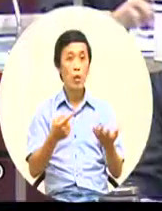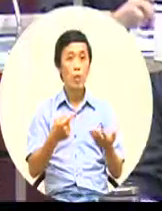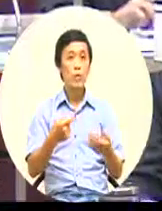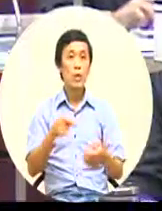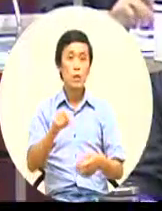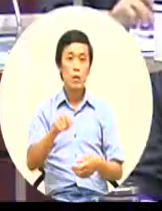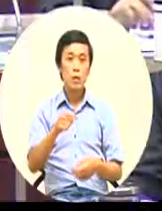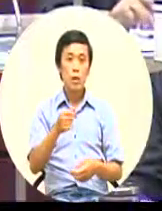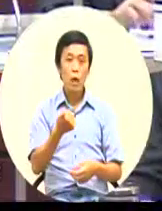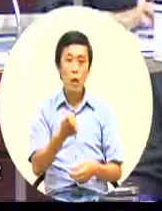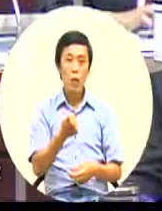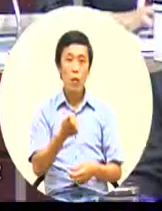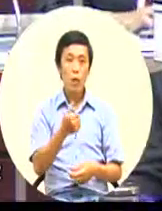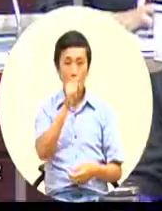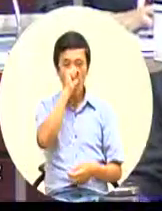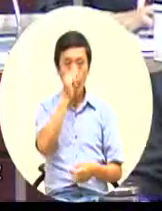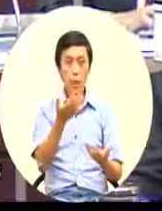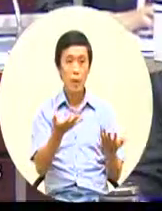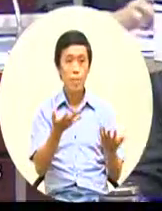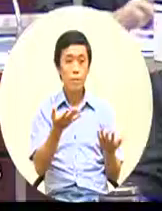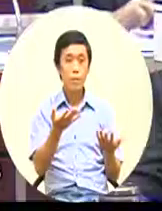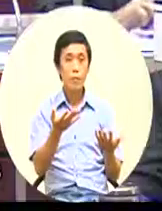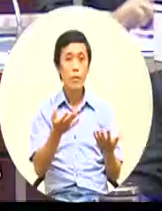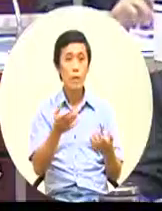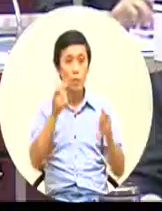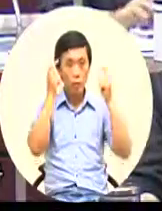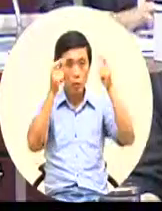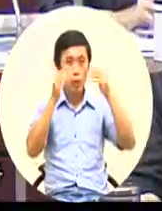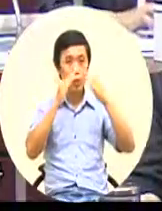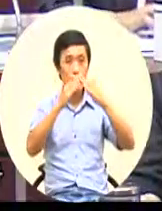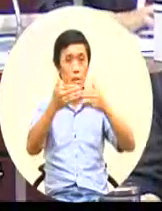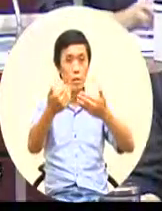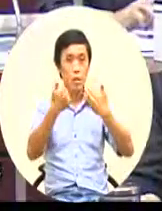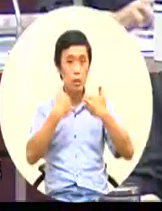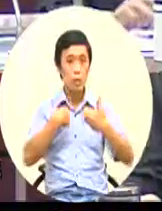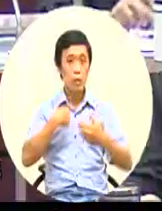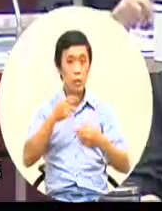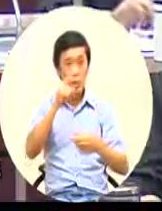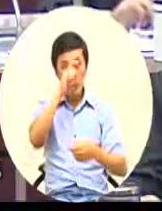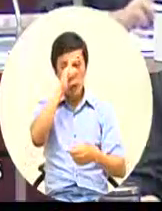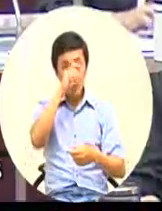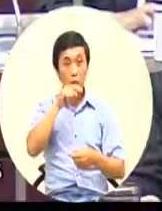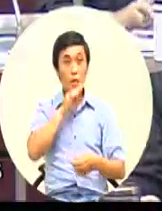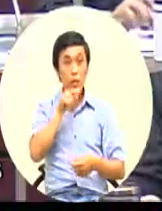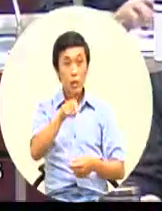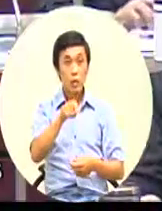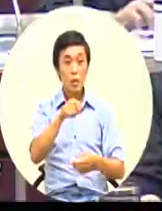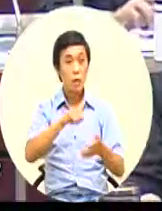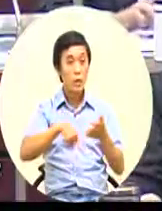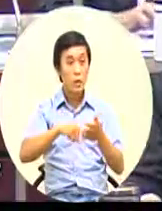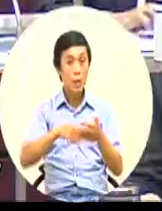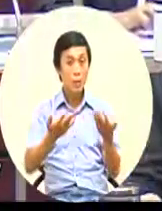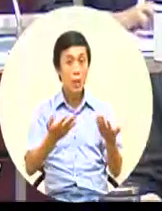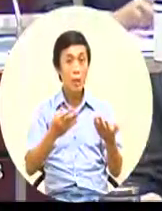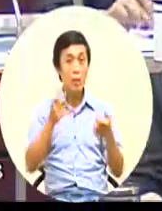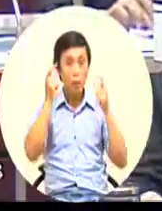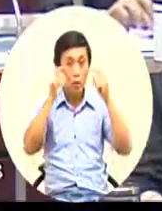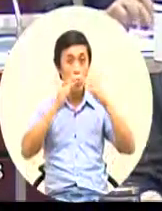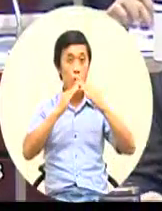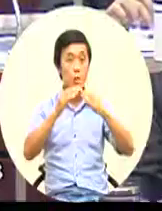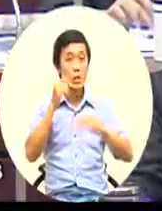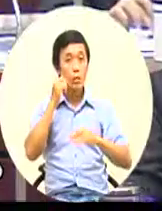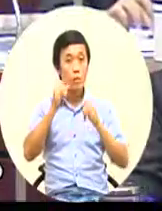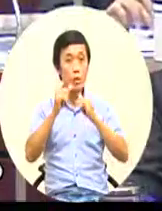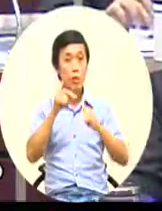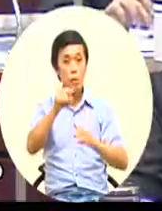这样好吗？高雄市民对阮的期待敢安尼尔？高雄市民敢是期待讲，今仔是真困难